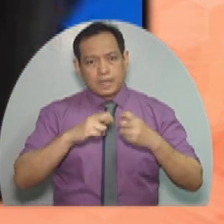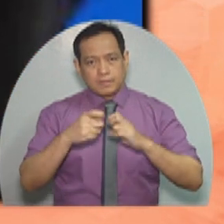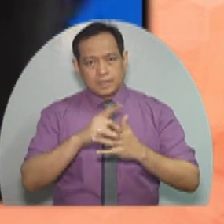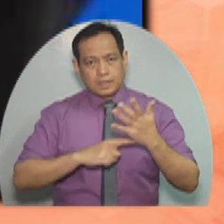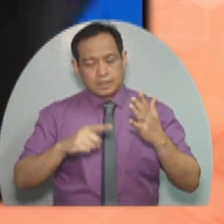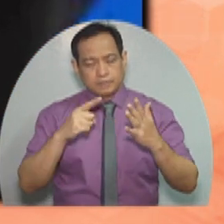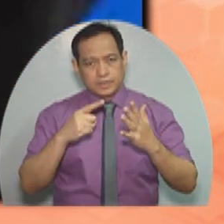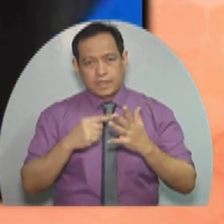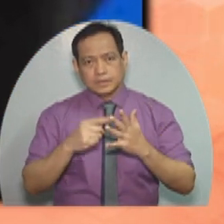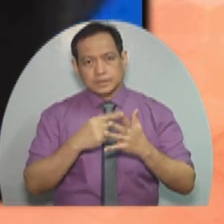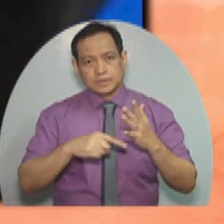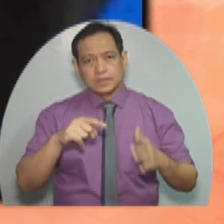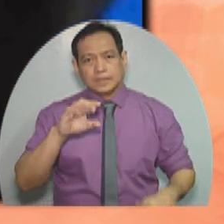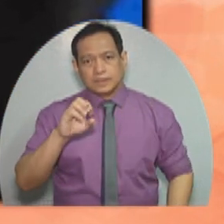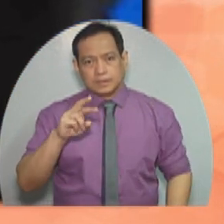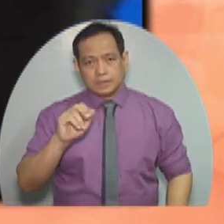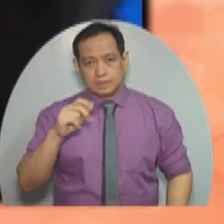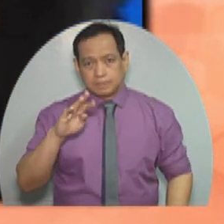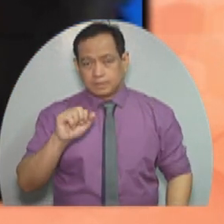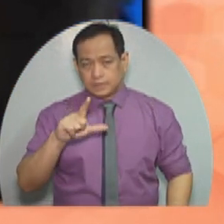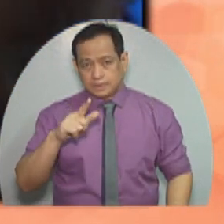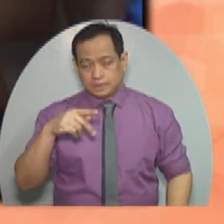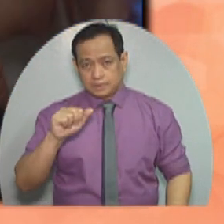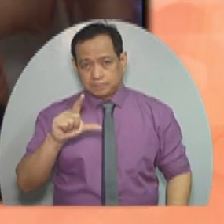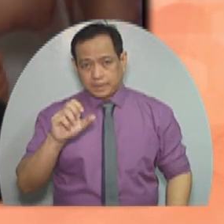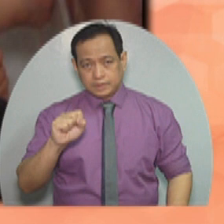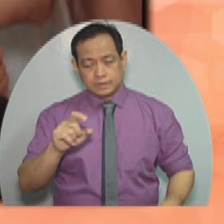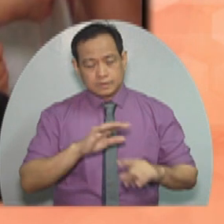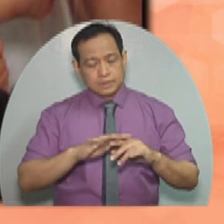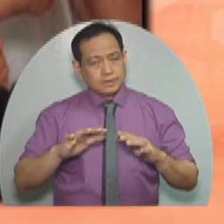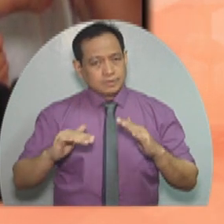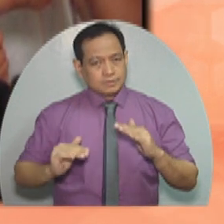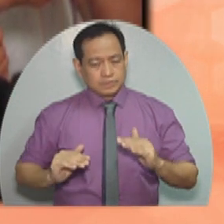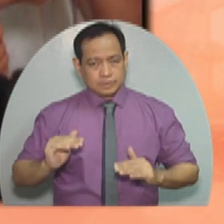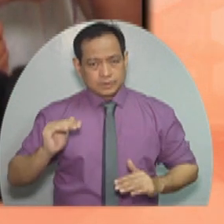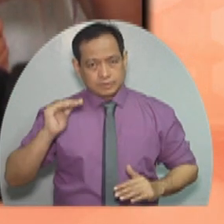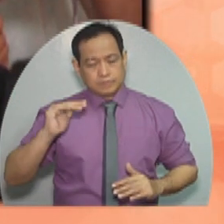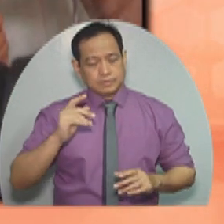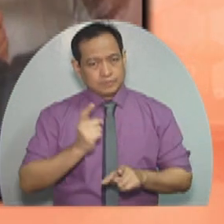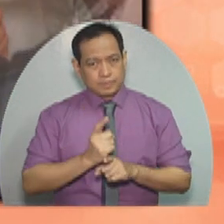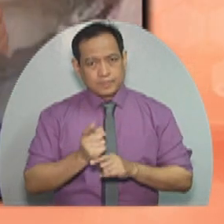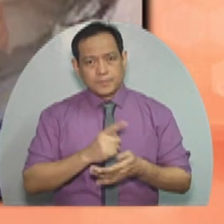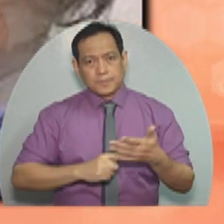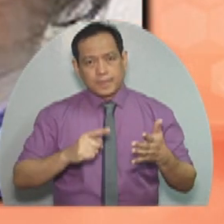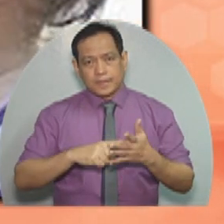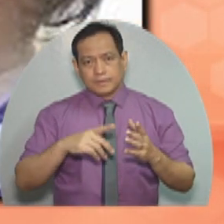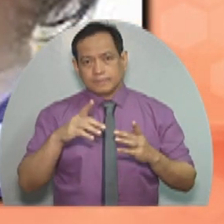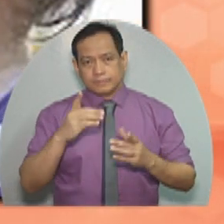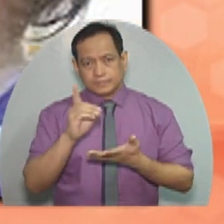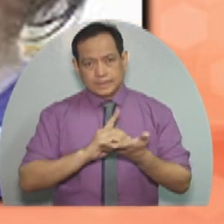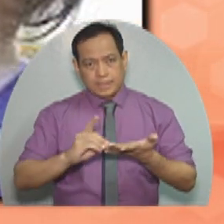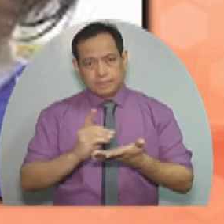maaaring komplikasyon ng hydranencephaly ay ang cerebral palsy, hindi paglaki na maayos,